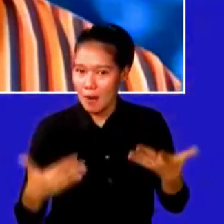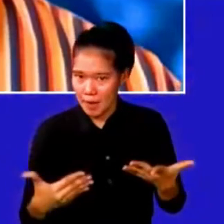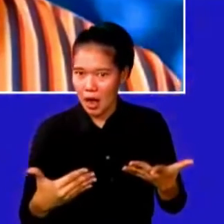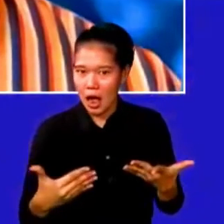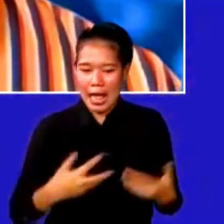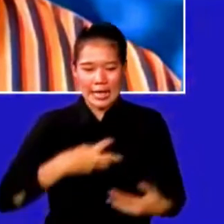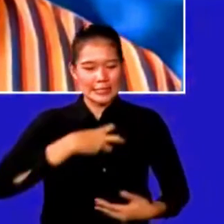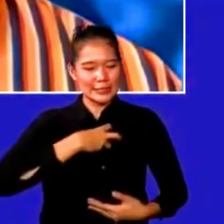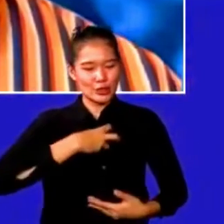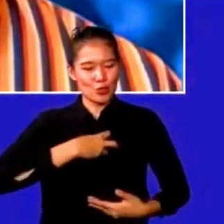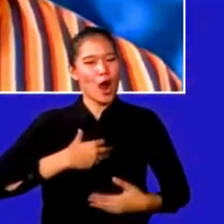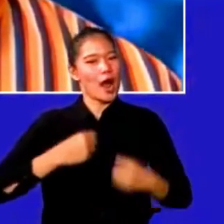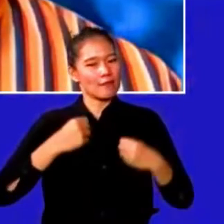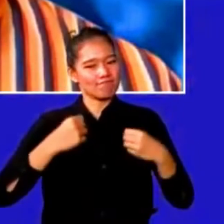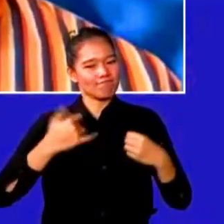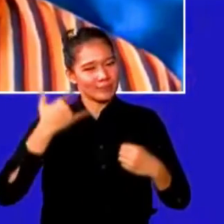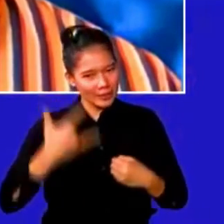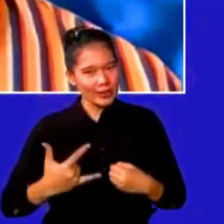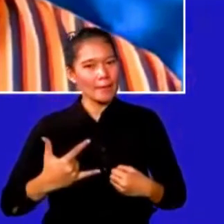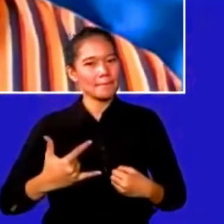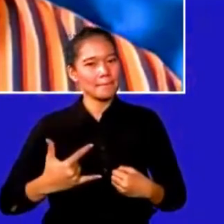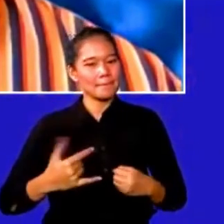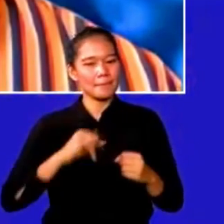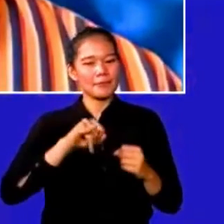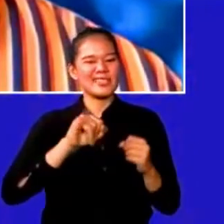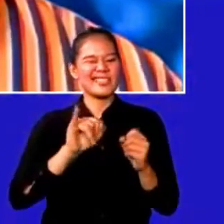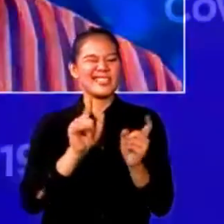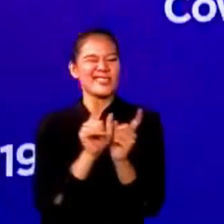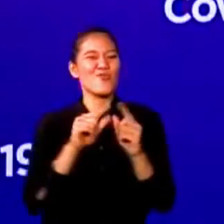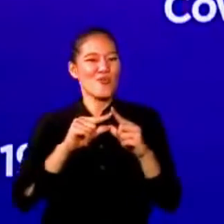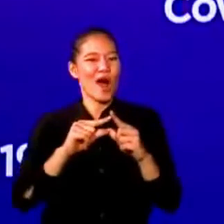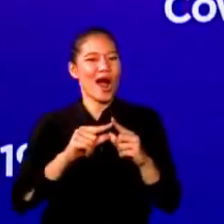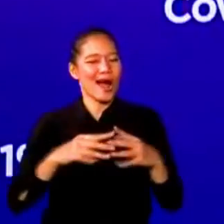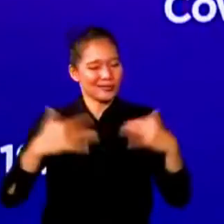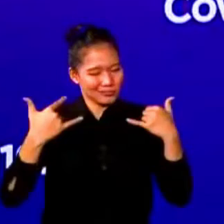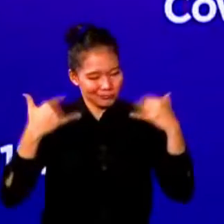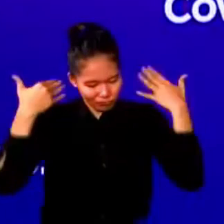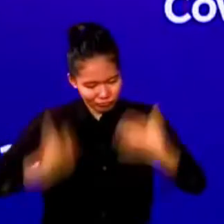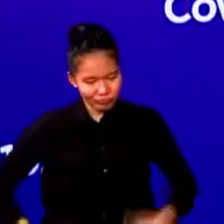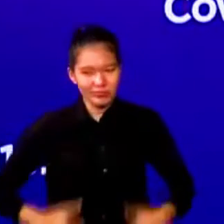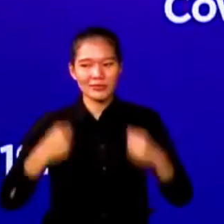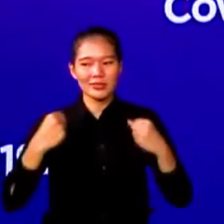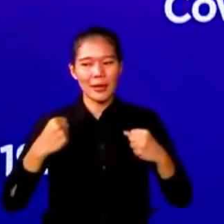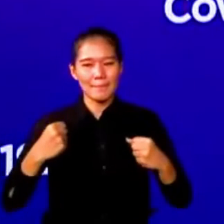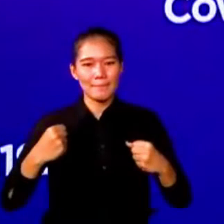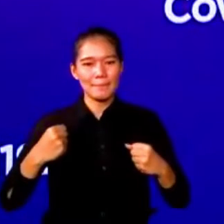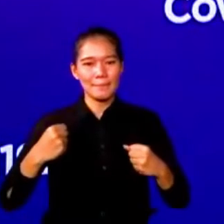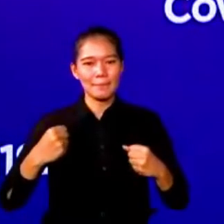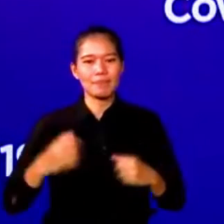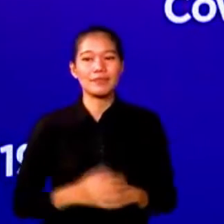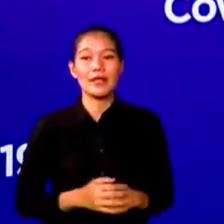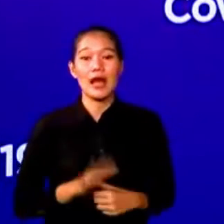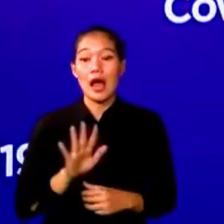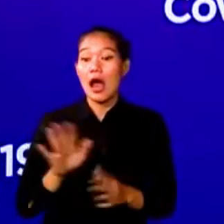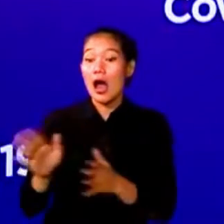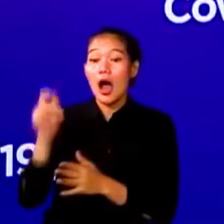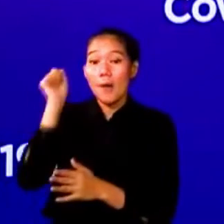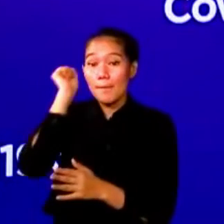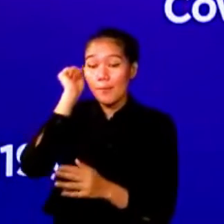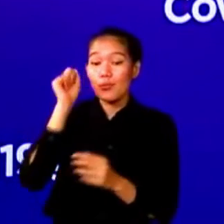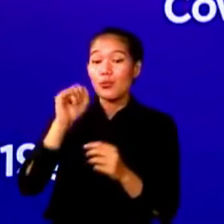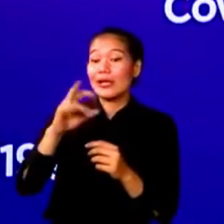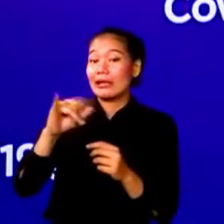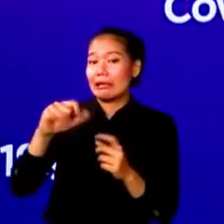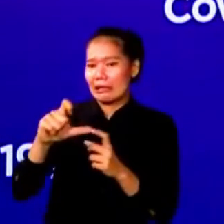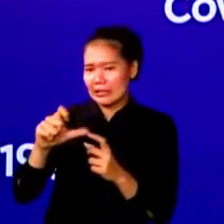menjaga jiwa menjaga jiwa Ya baik asyik kembali lagi ke profil profil kita melihat angka penambahan